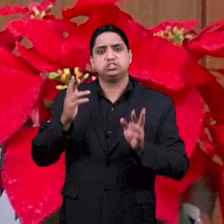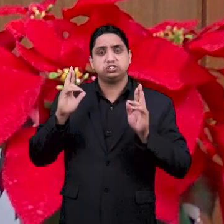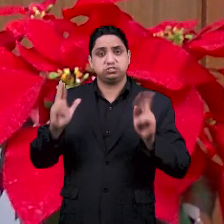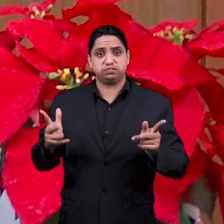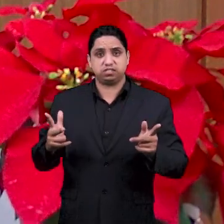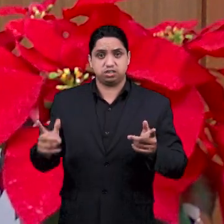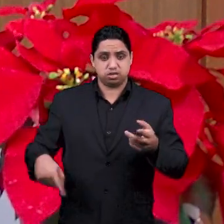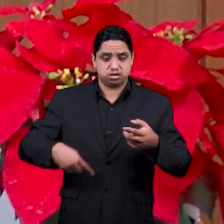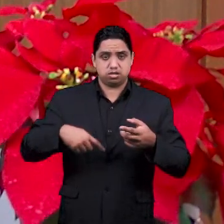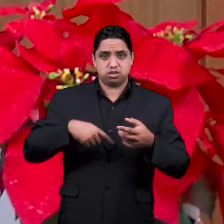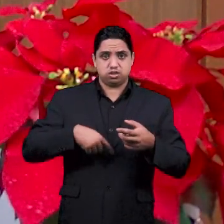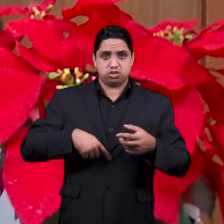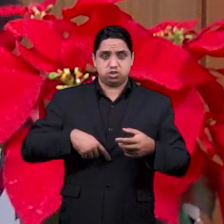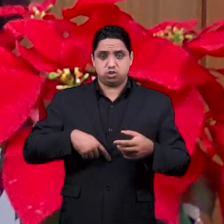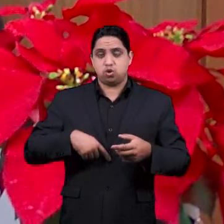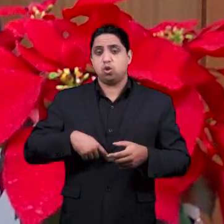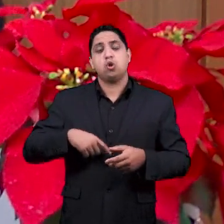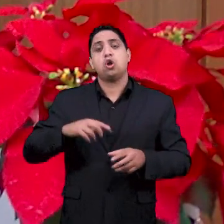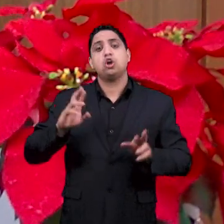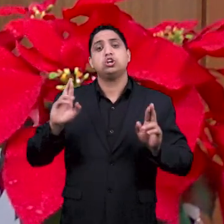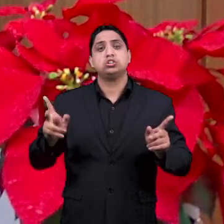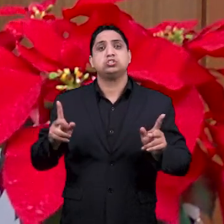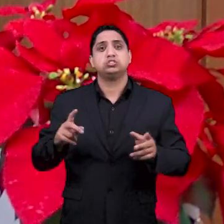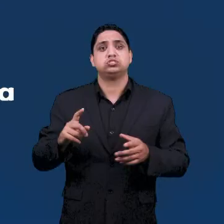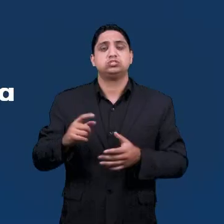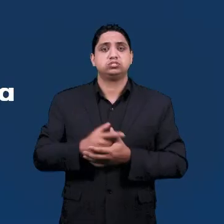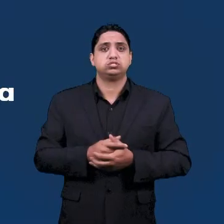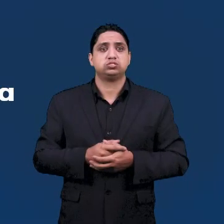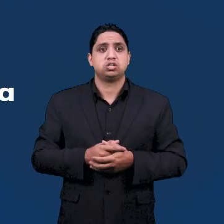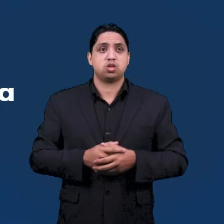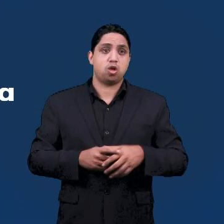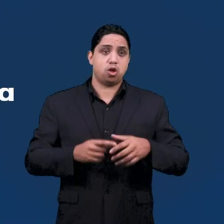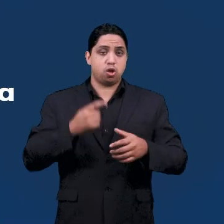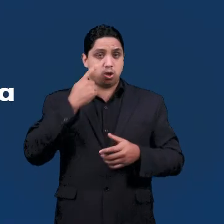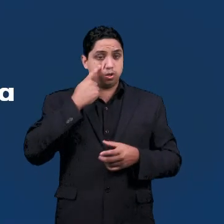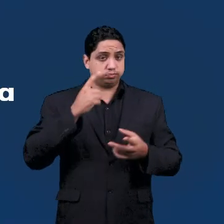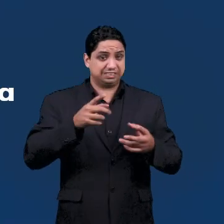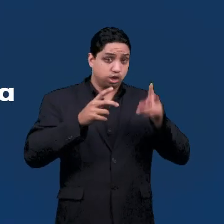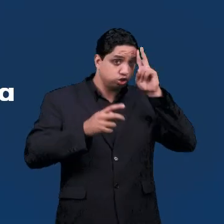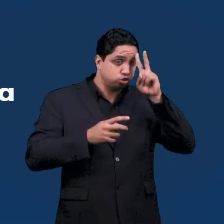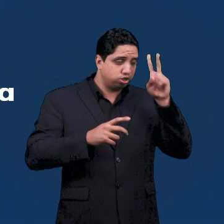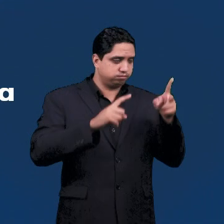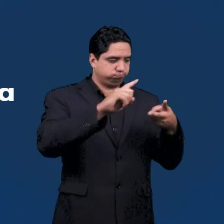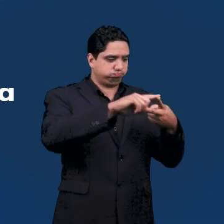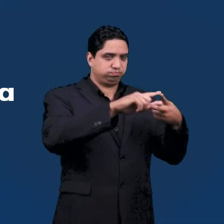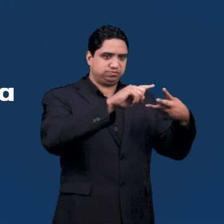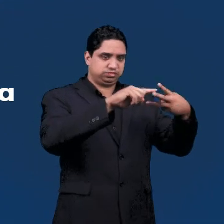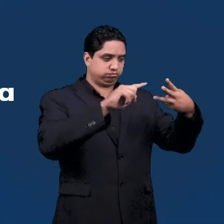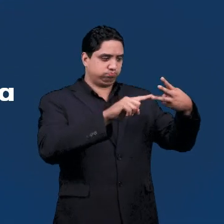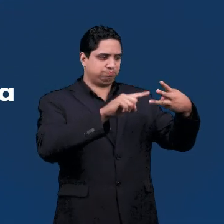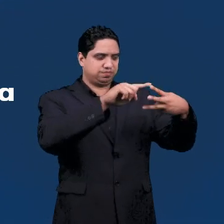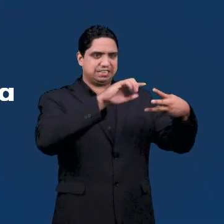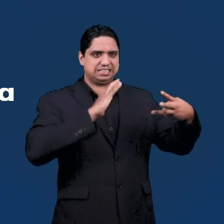этих трех словах, которые мы видим, да, спасение, общение и